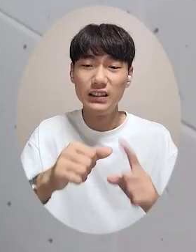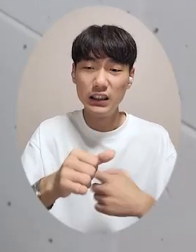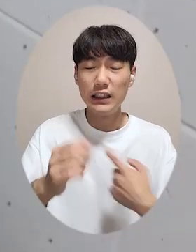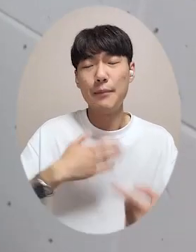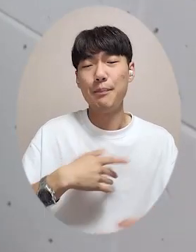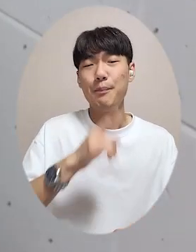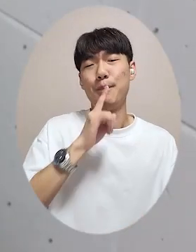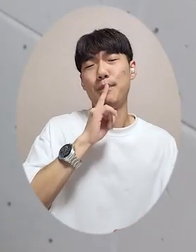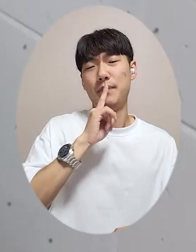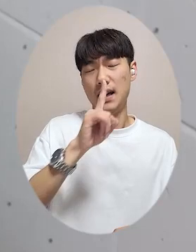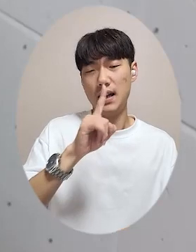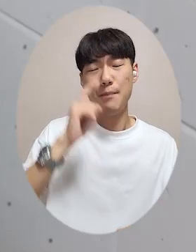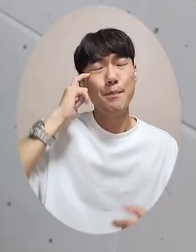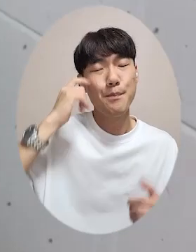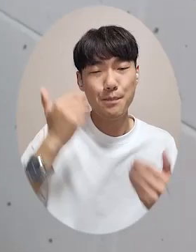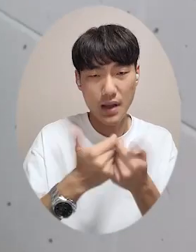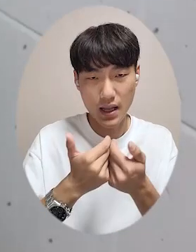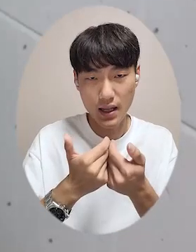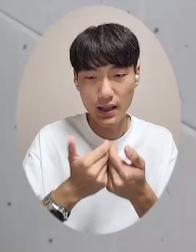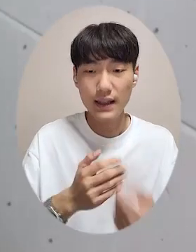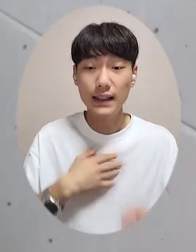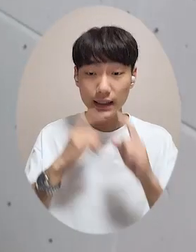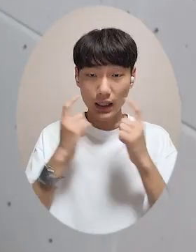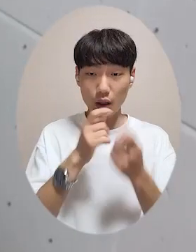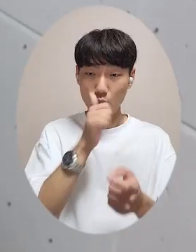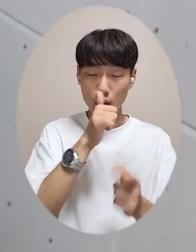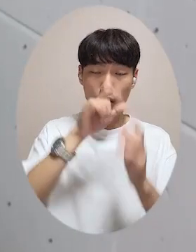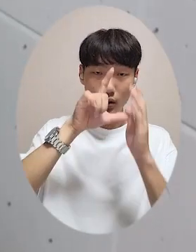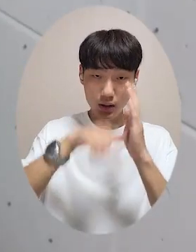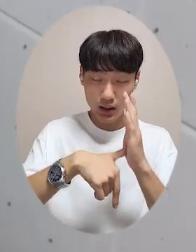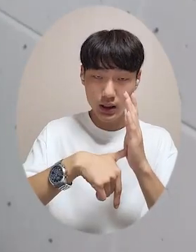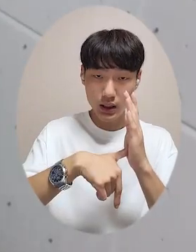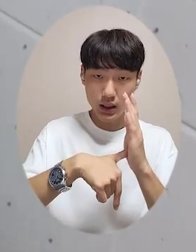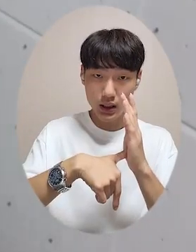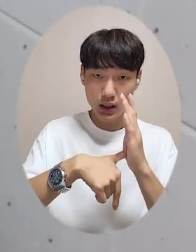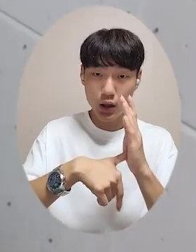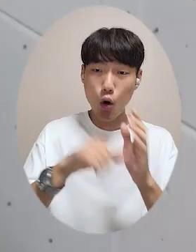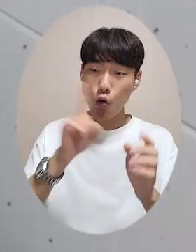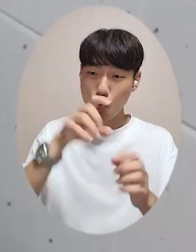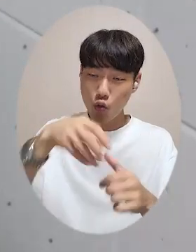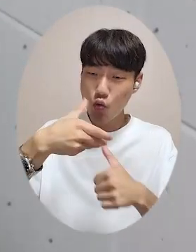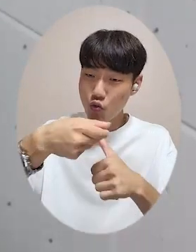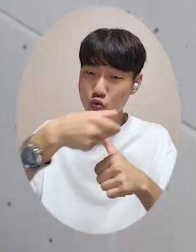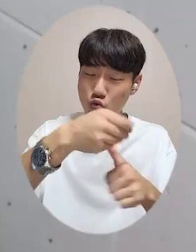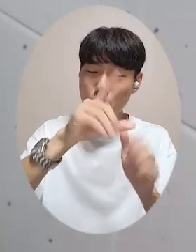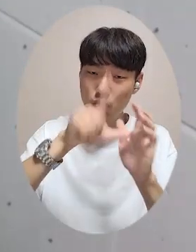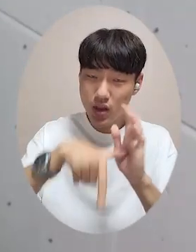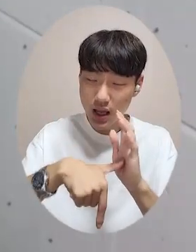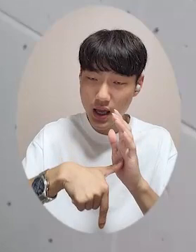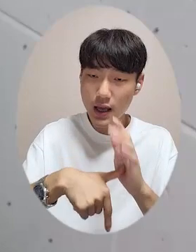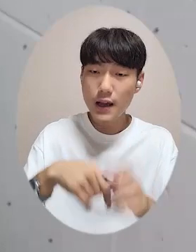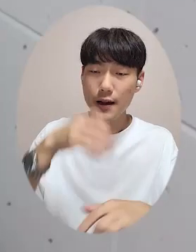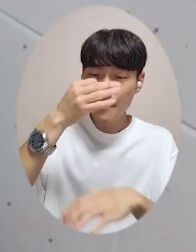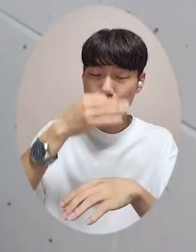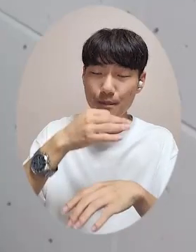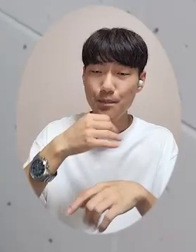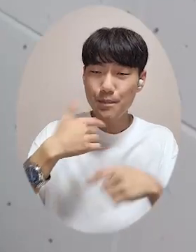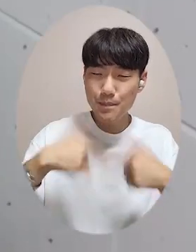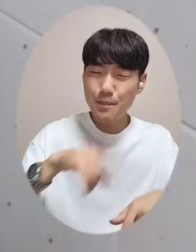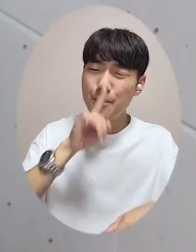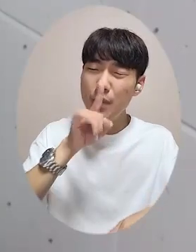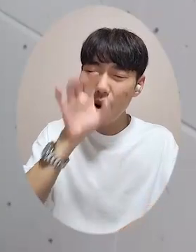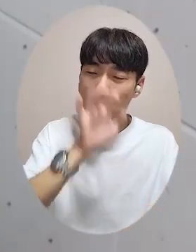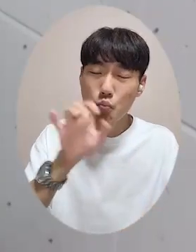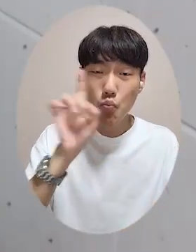했어요. 개인적인 통역도 그랬고, 네, 그냥 뭐 어디 섭외 가거나 그럴 때도 항상 말을 한 게